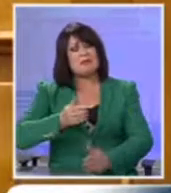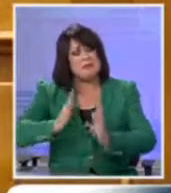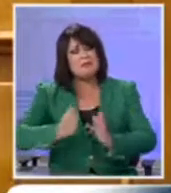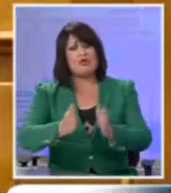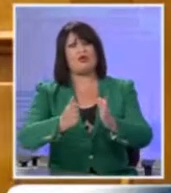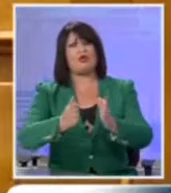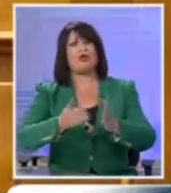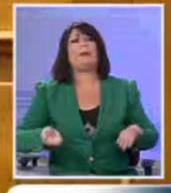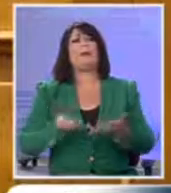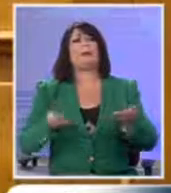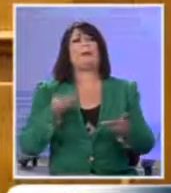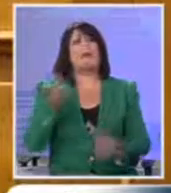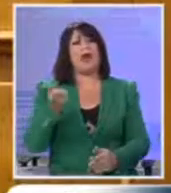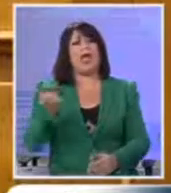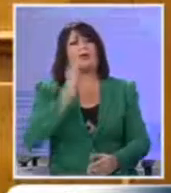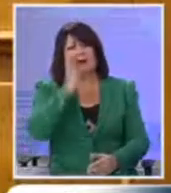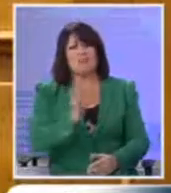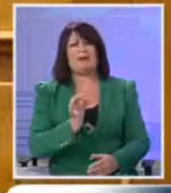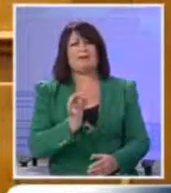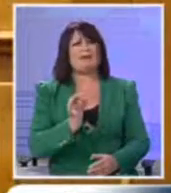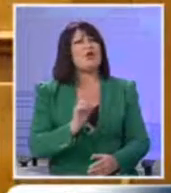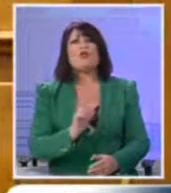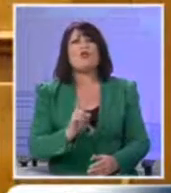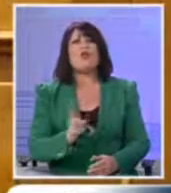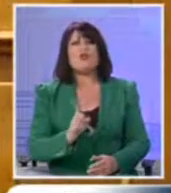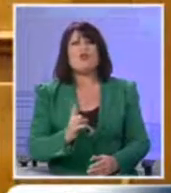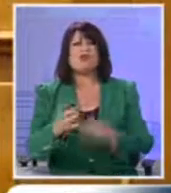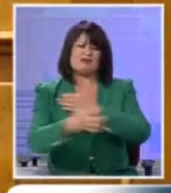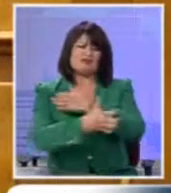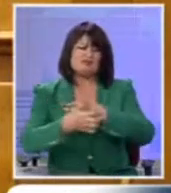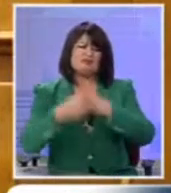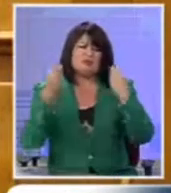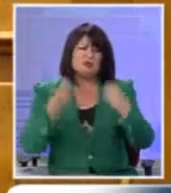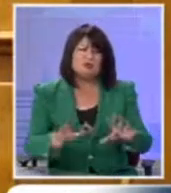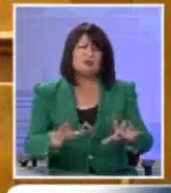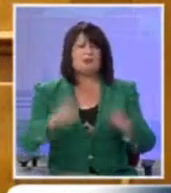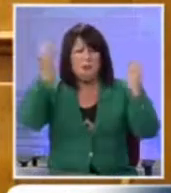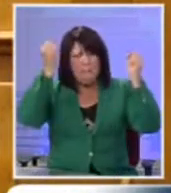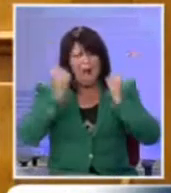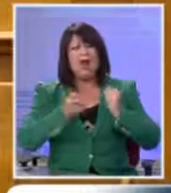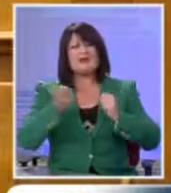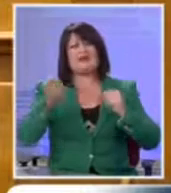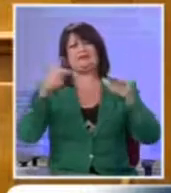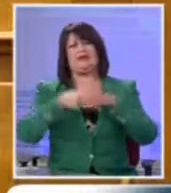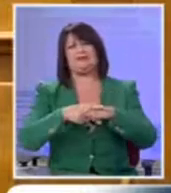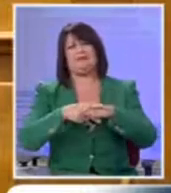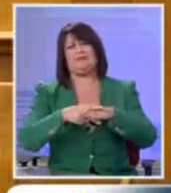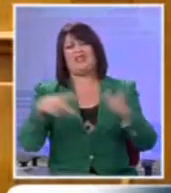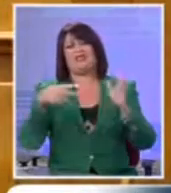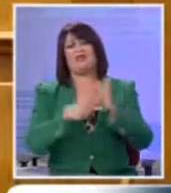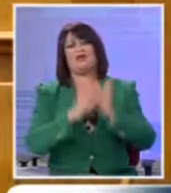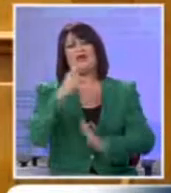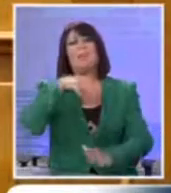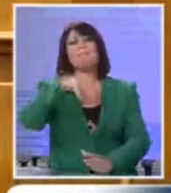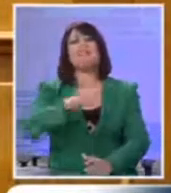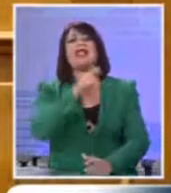ουσιαστική ελάμφρυνση του χρέους και όχι σε αυτή που εξαθλίωσε τα ασφαλιστικά ταμεία το 2012 με το περιβόητο